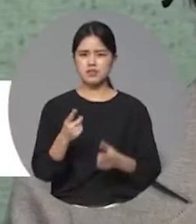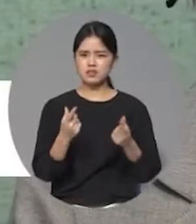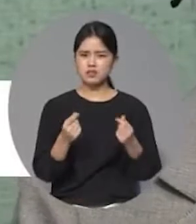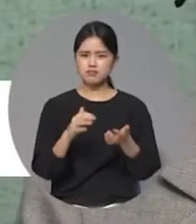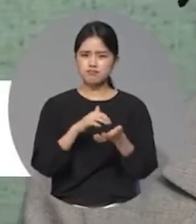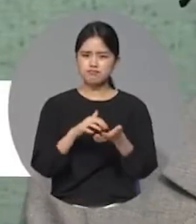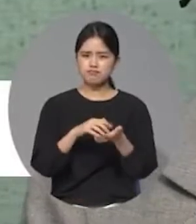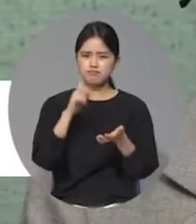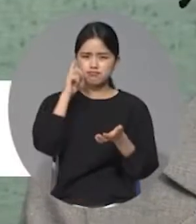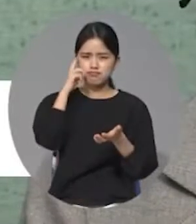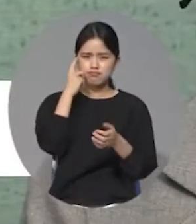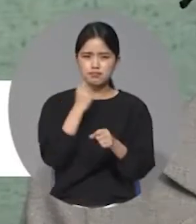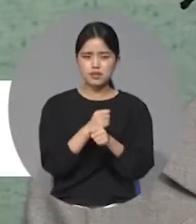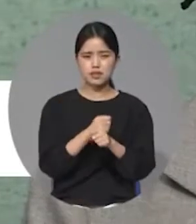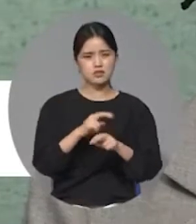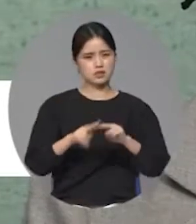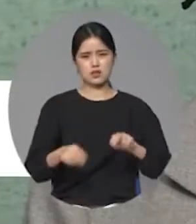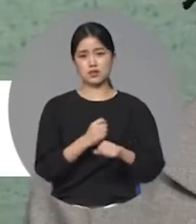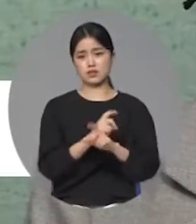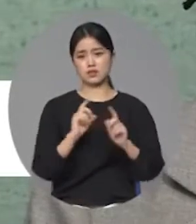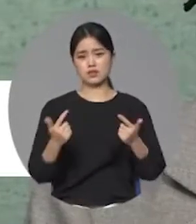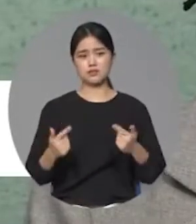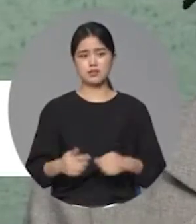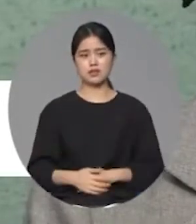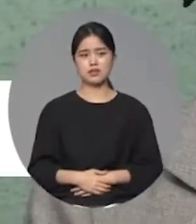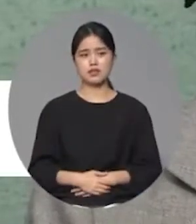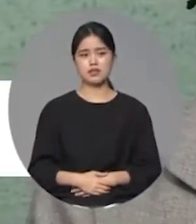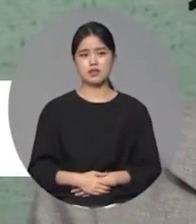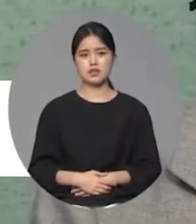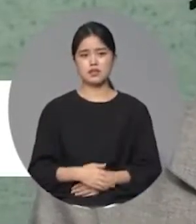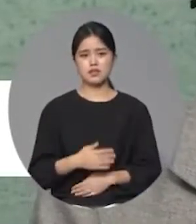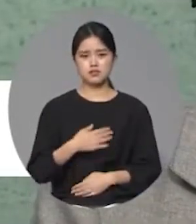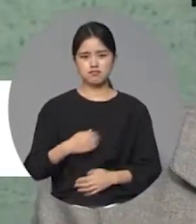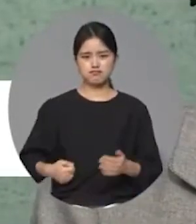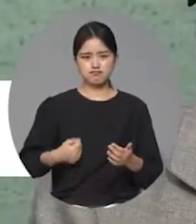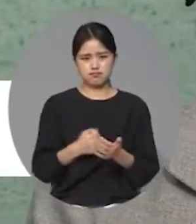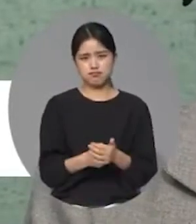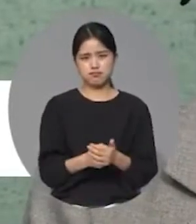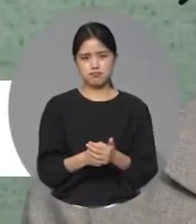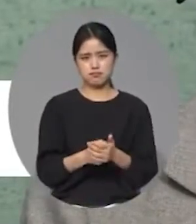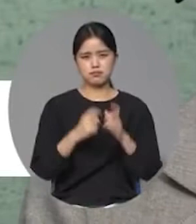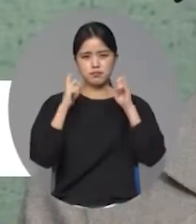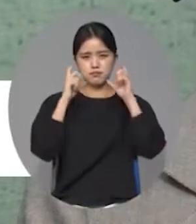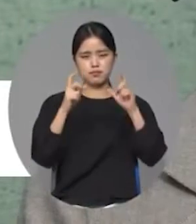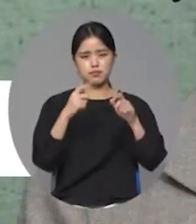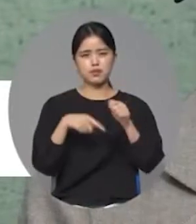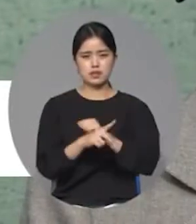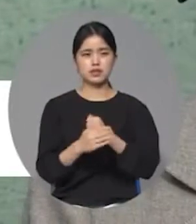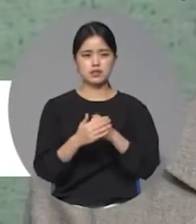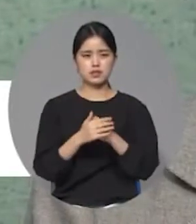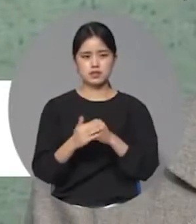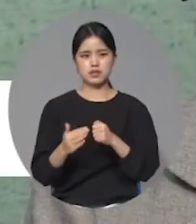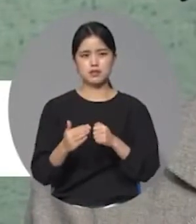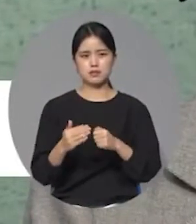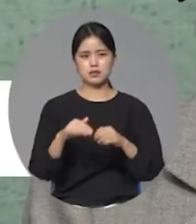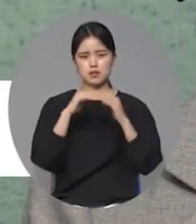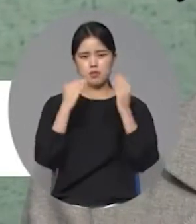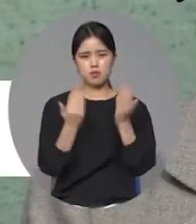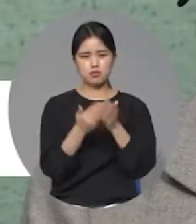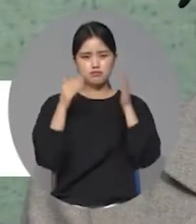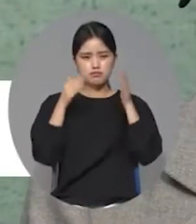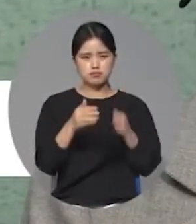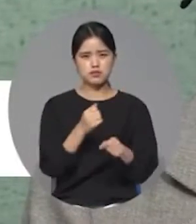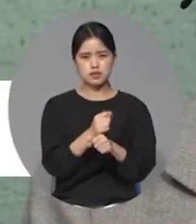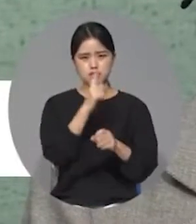계산해서 의원직 사퇴를 선언한 것은 아닙니다. 저의 결의의 표시로서 의원직을 사퇴해서 모든 것을 던져서라도